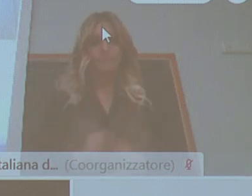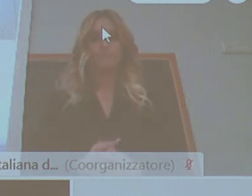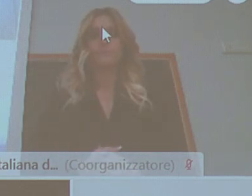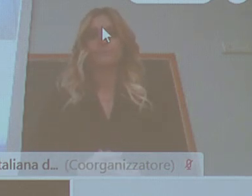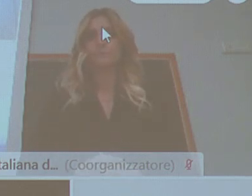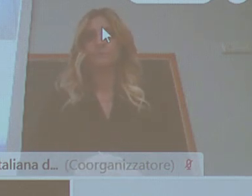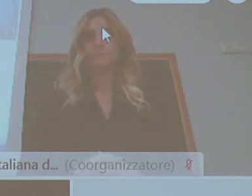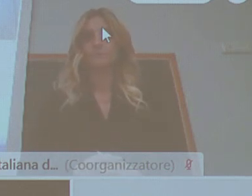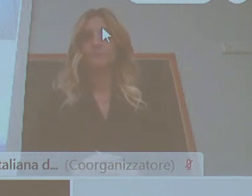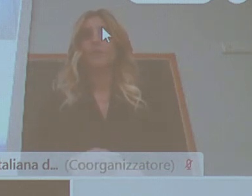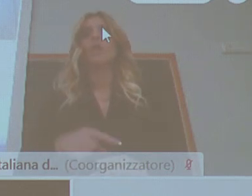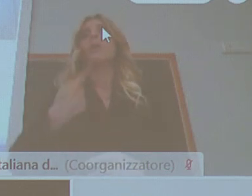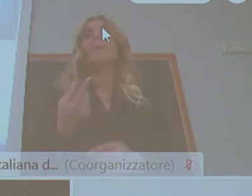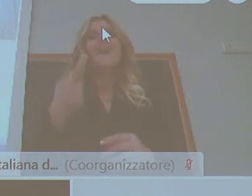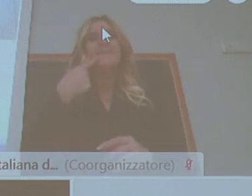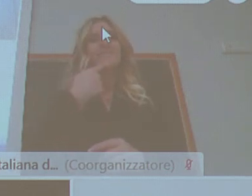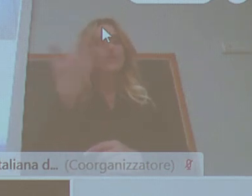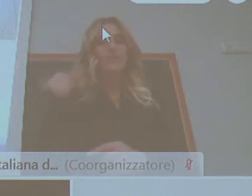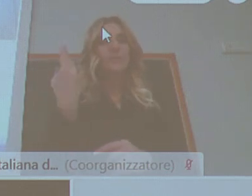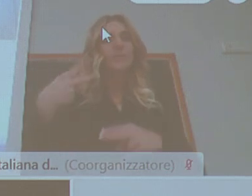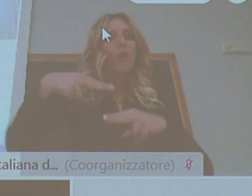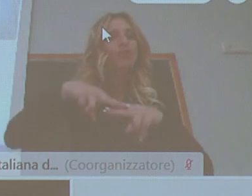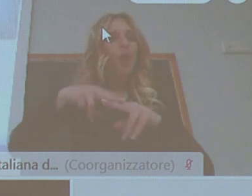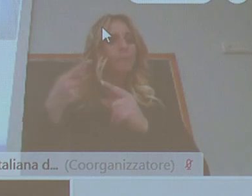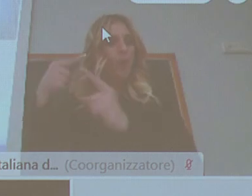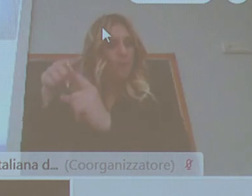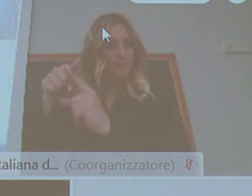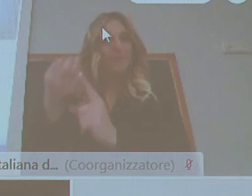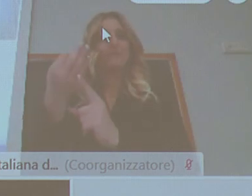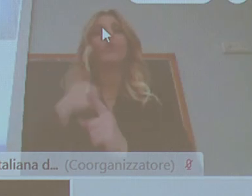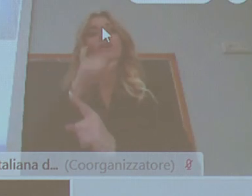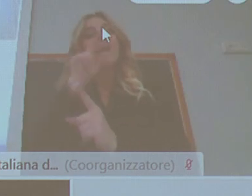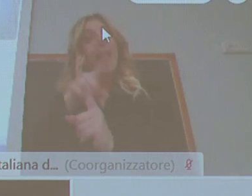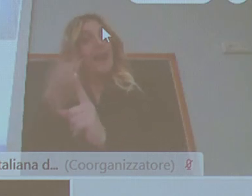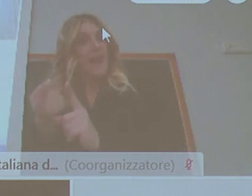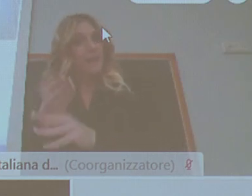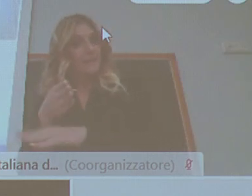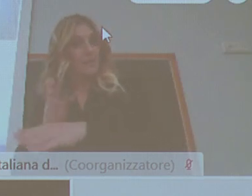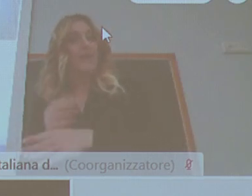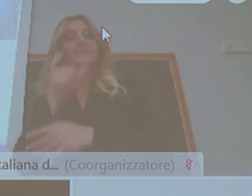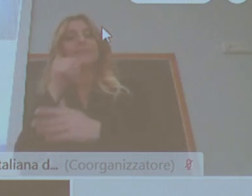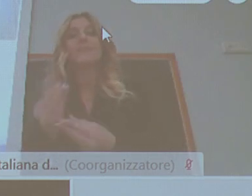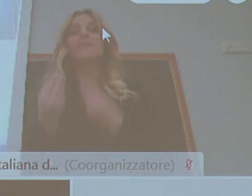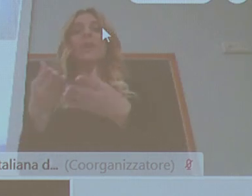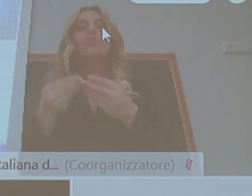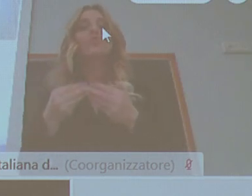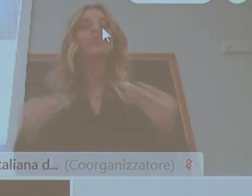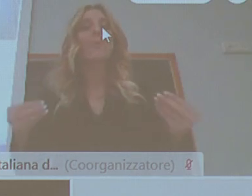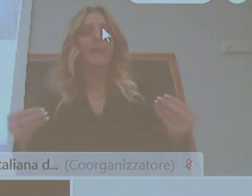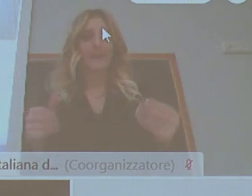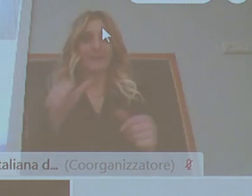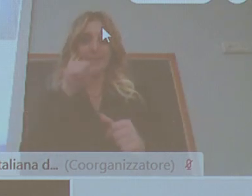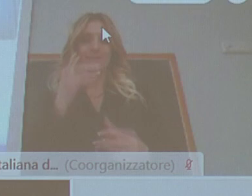poi duplice obiettivo, dicevamo, l'obiettivo di fornire strumenti proprio per la progettazione del